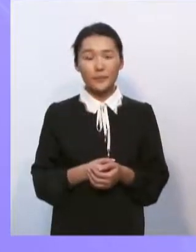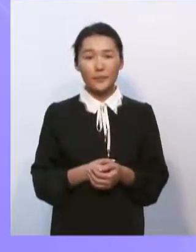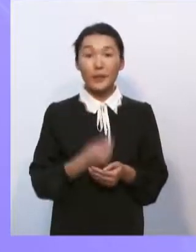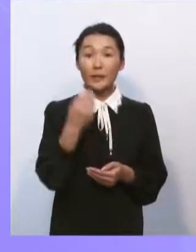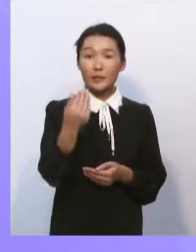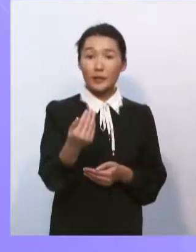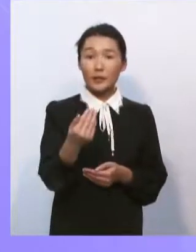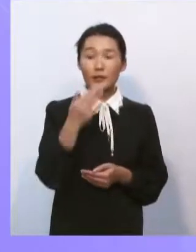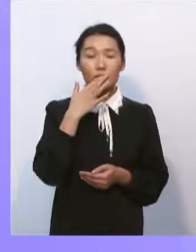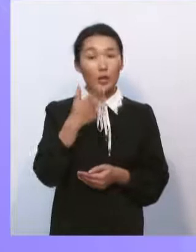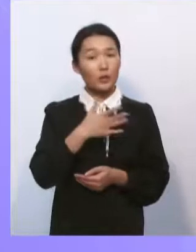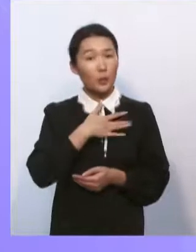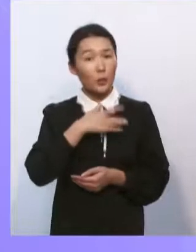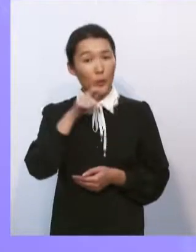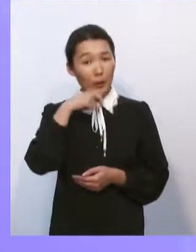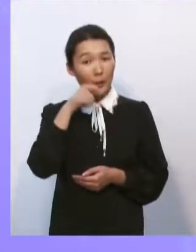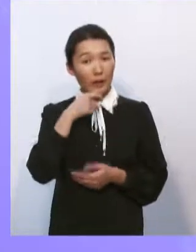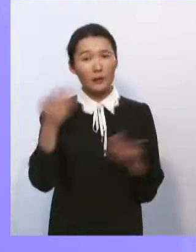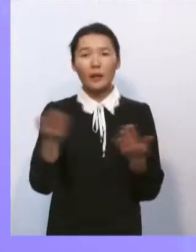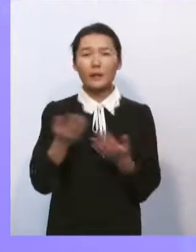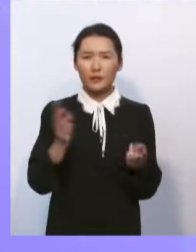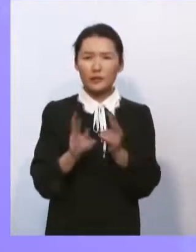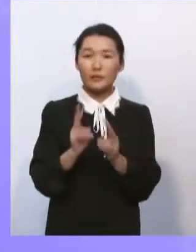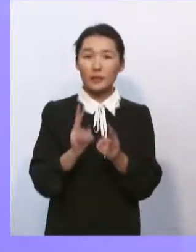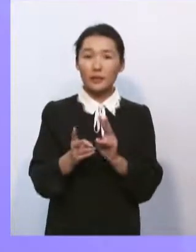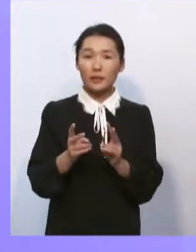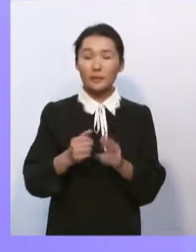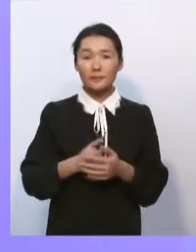Силердин жакшы көргөн тамагыңар кандай жасалат?